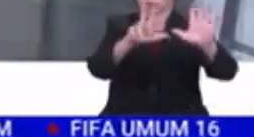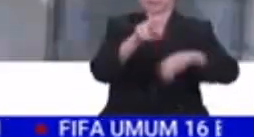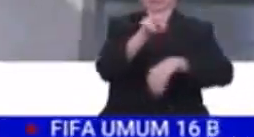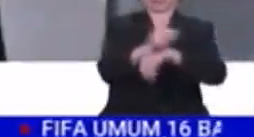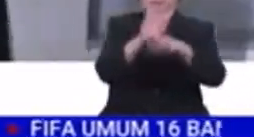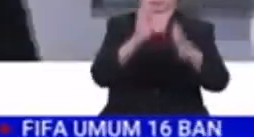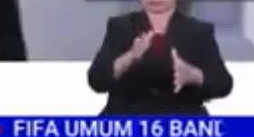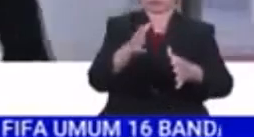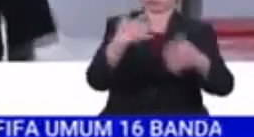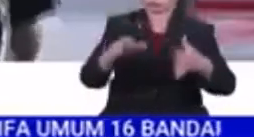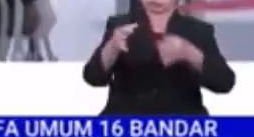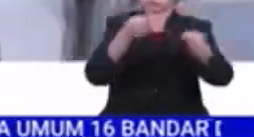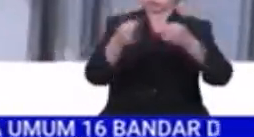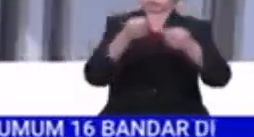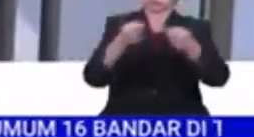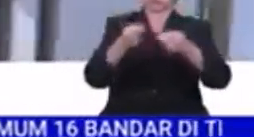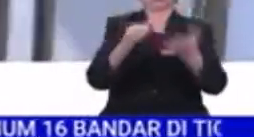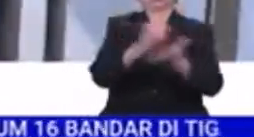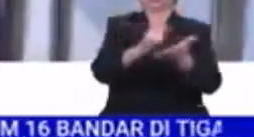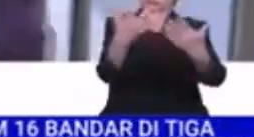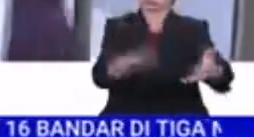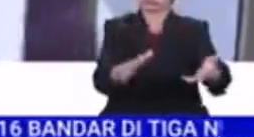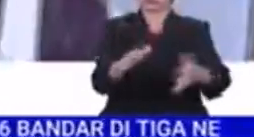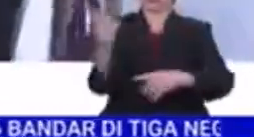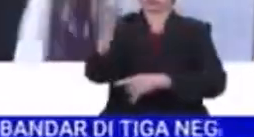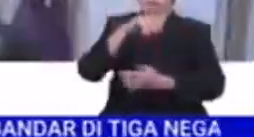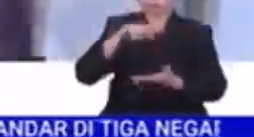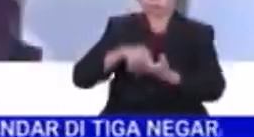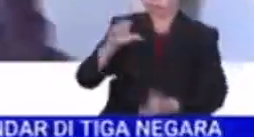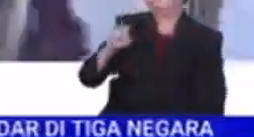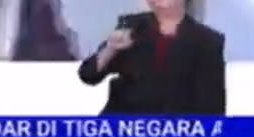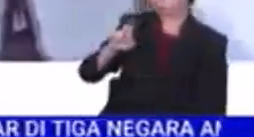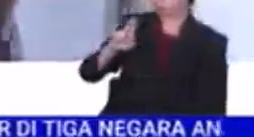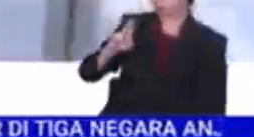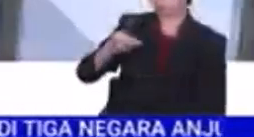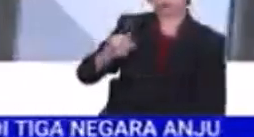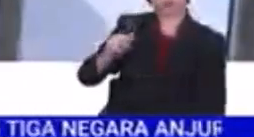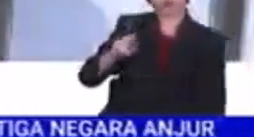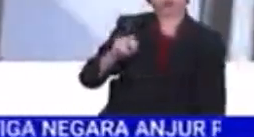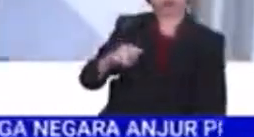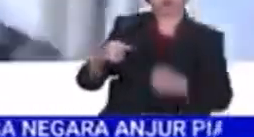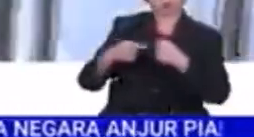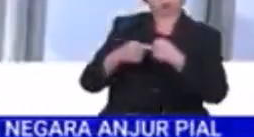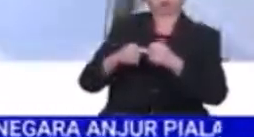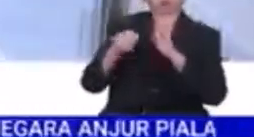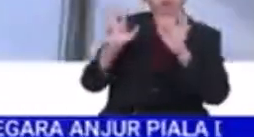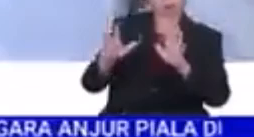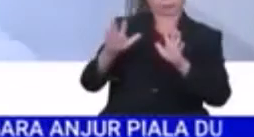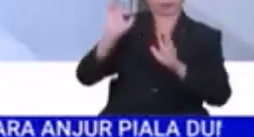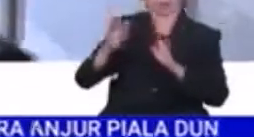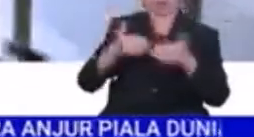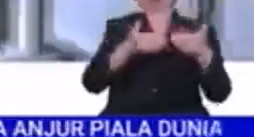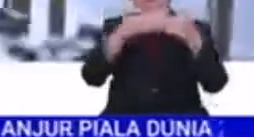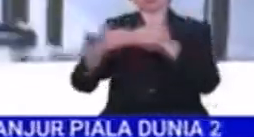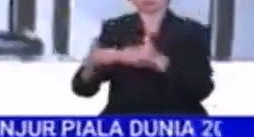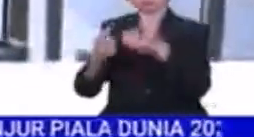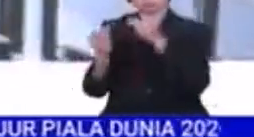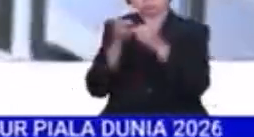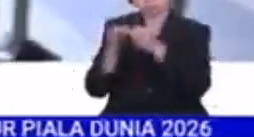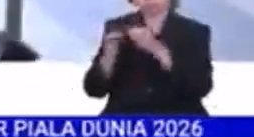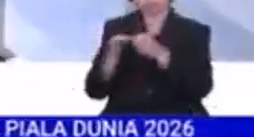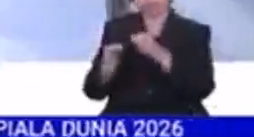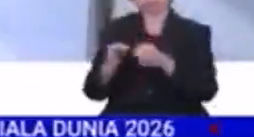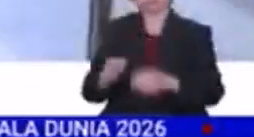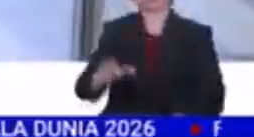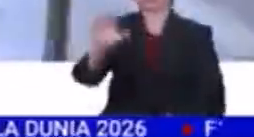pendakwaan telah memberikan celana dalam ke situ dan hari ini Subhanallah yang juga saksi pendakwaan Kelapan akan menyambung kecurangannya